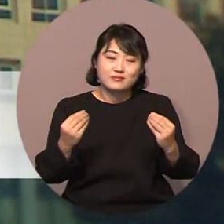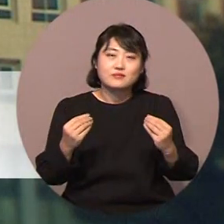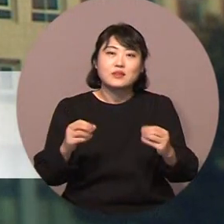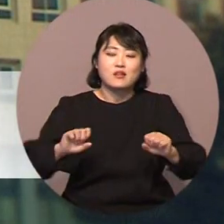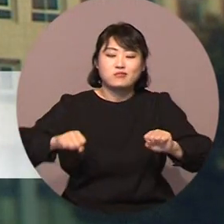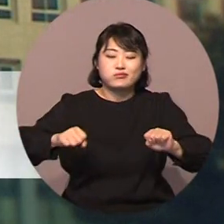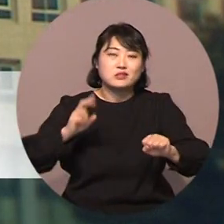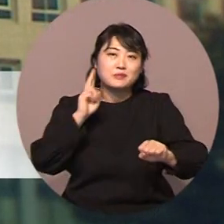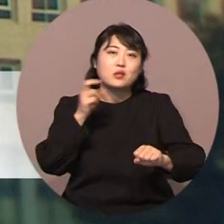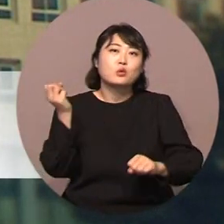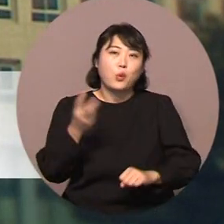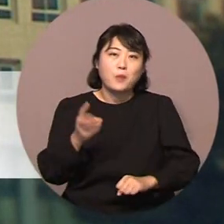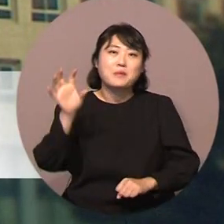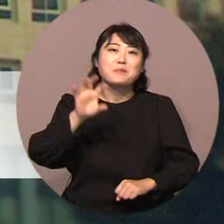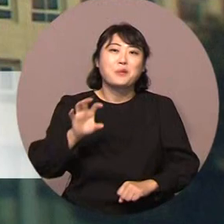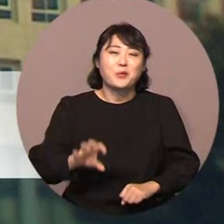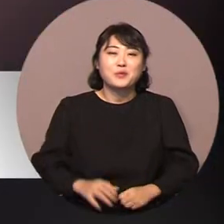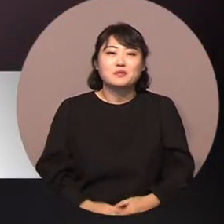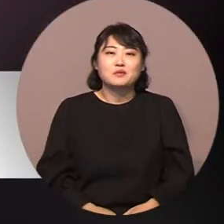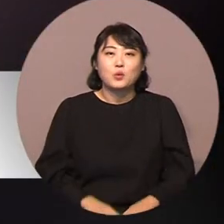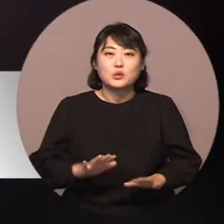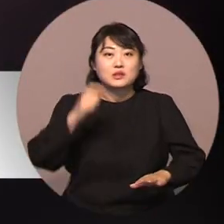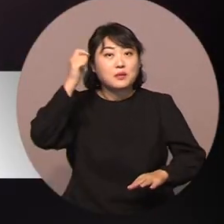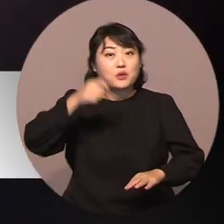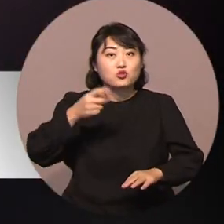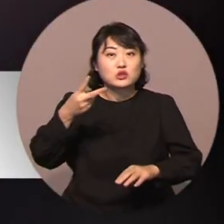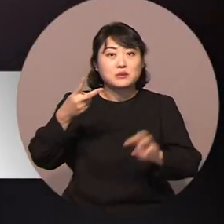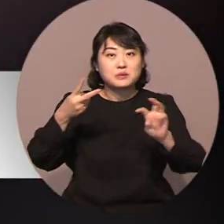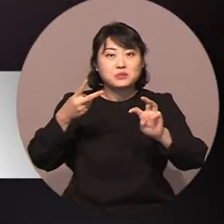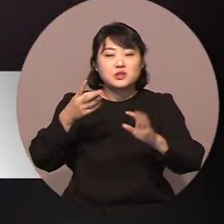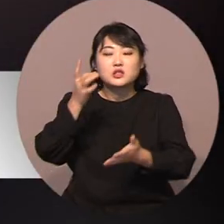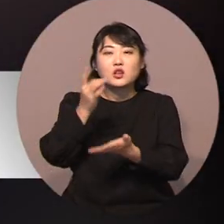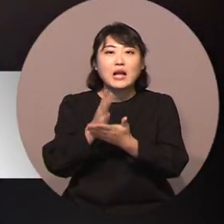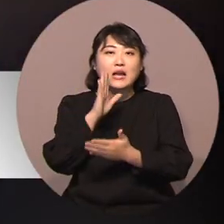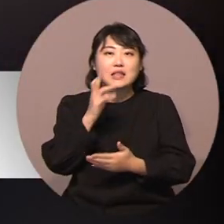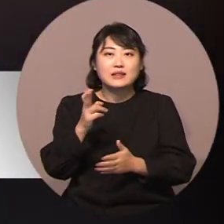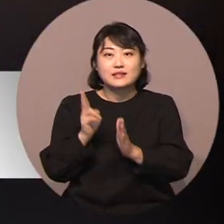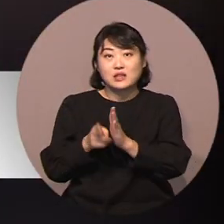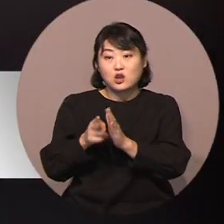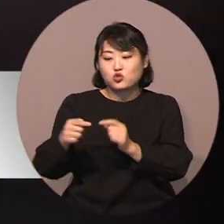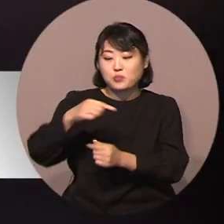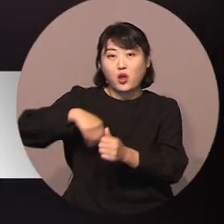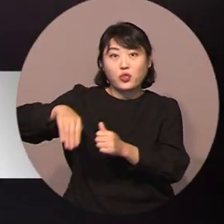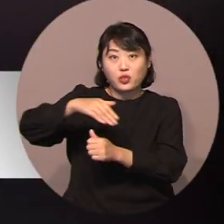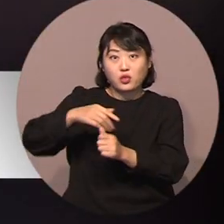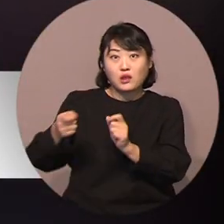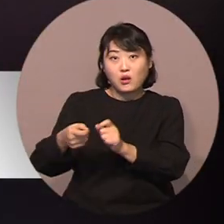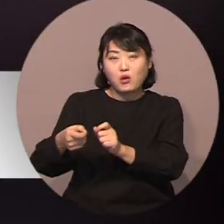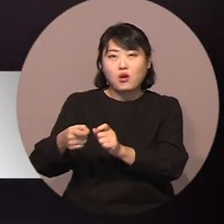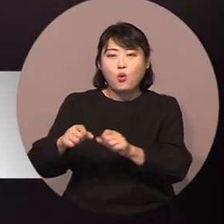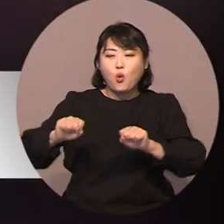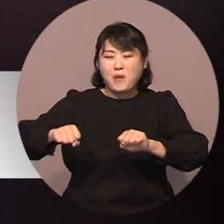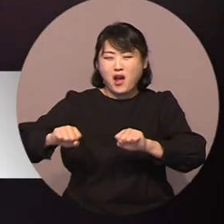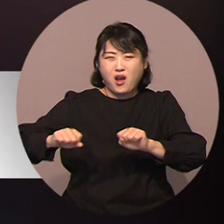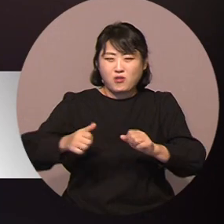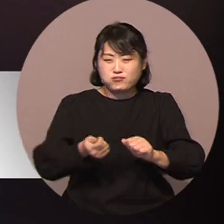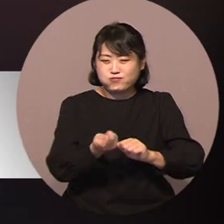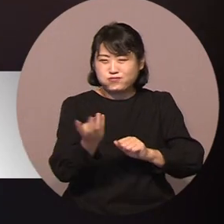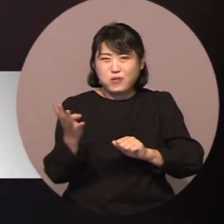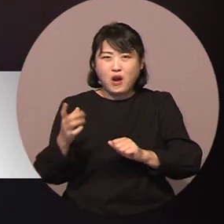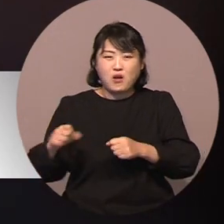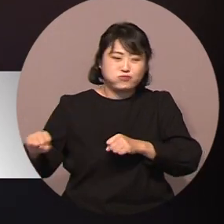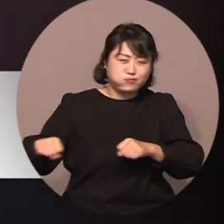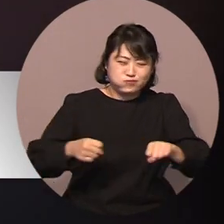반복됐습니다 오늘 새벽 2시 반쯤 아산시 배방읍 천안 아산역 인근에 오토바이 여러대가 굉음을 내며